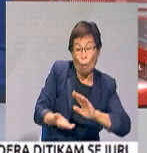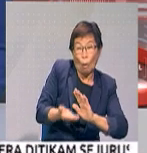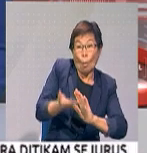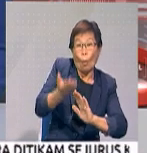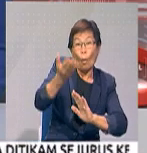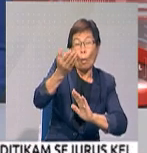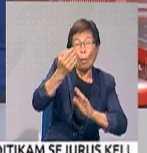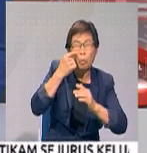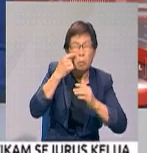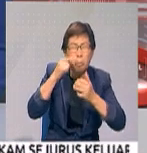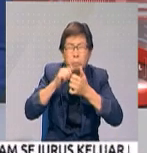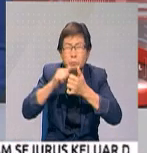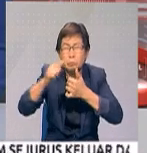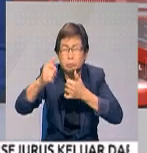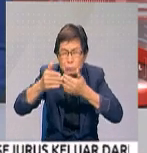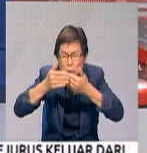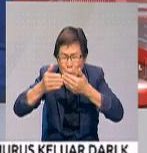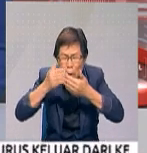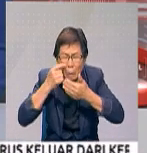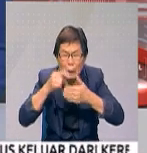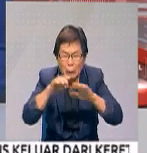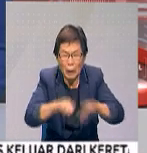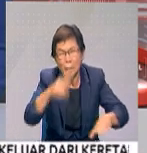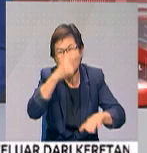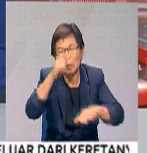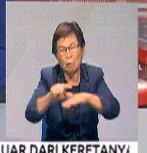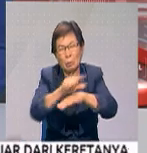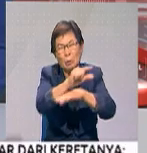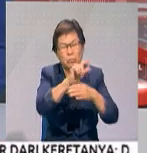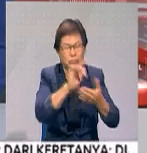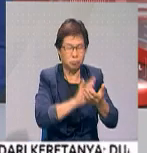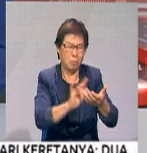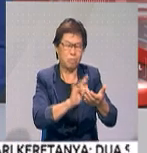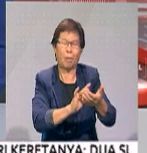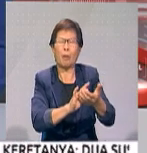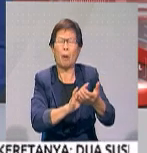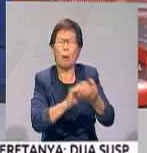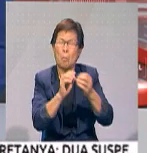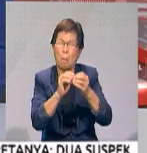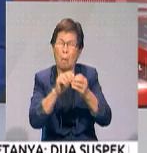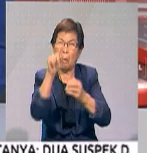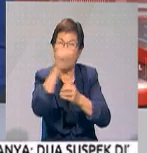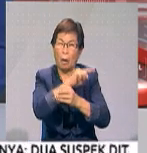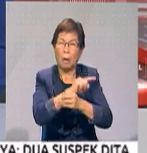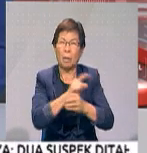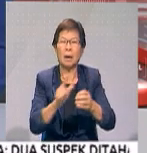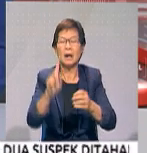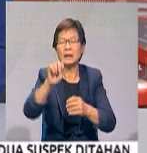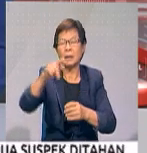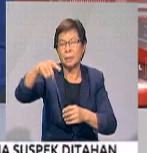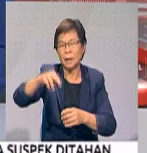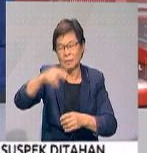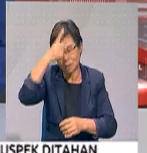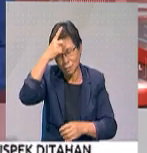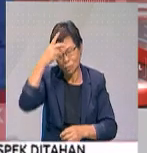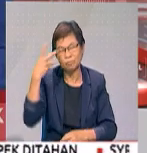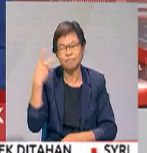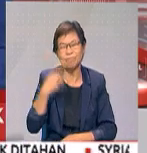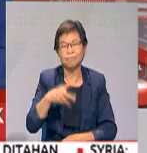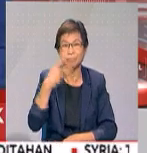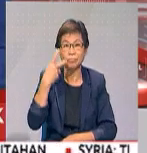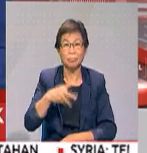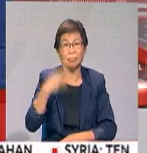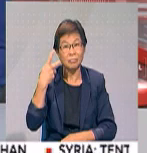rabun jauh kalangan kanak-kanak kesan akibat penggunaan gadget secara keterlaluan. Timbalan Perdana Menteri Datuk Seri Dr. Wan